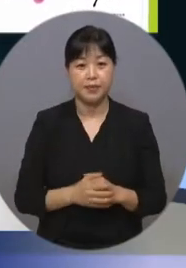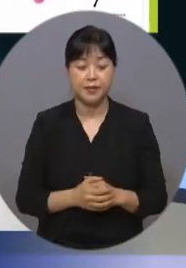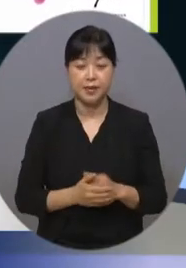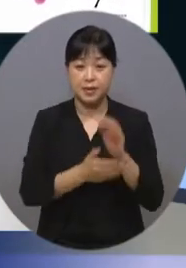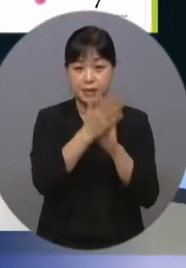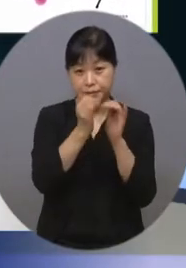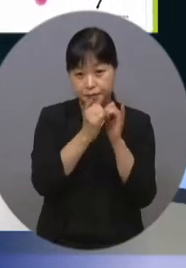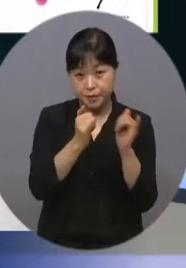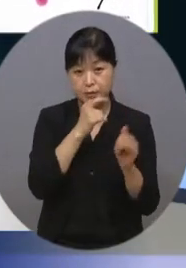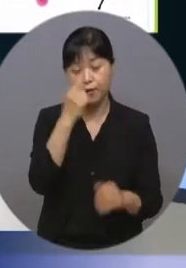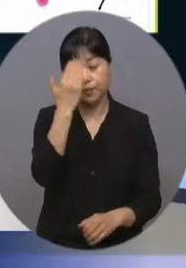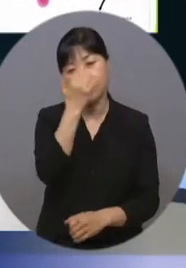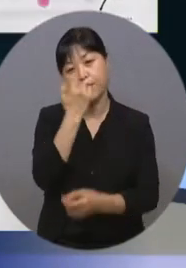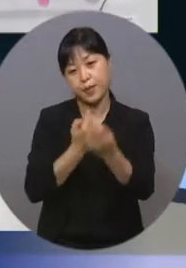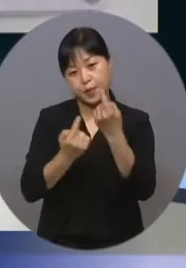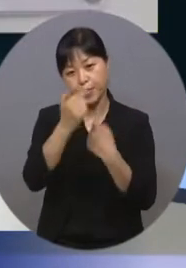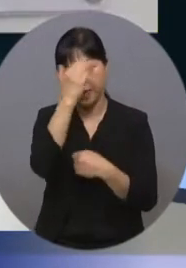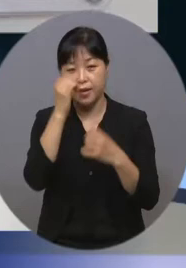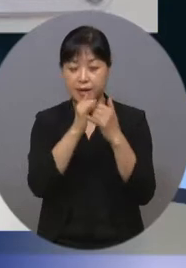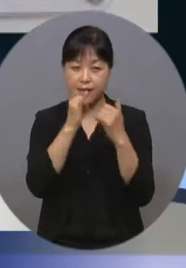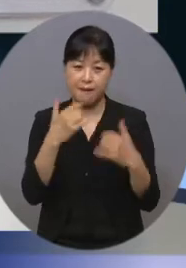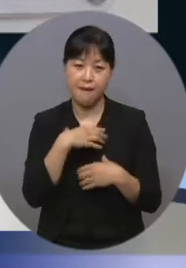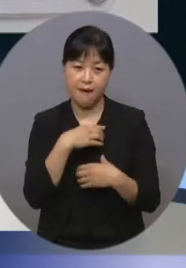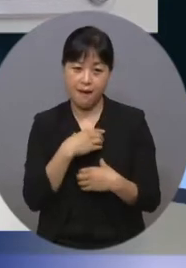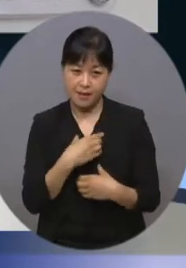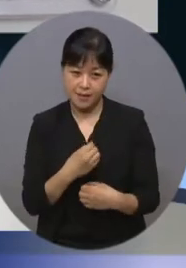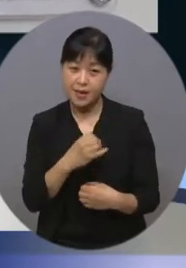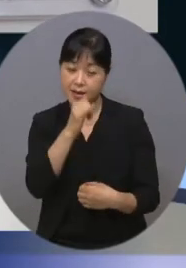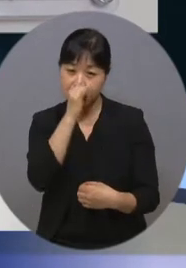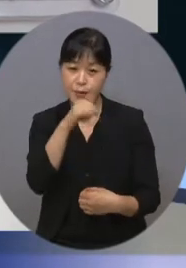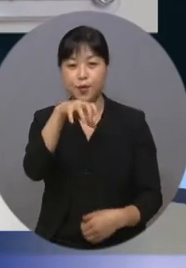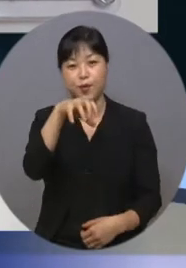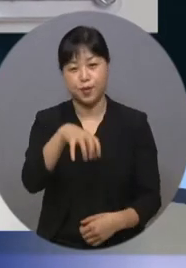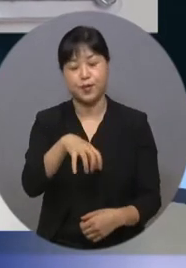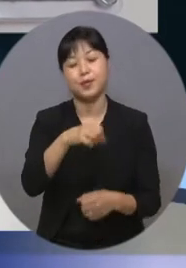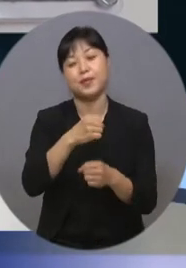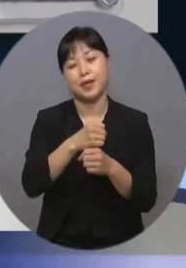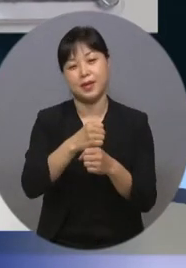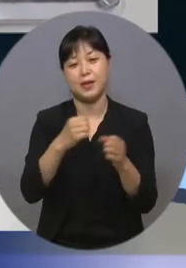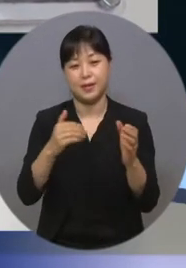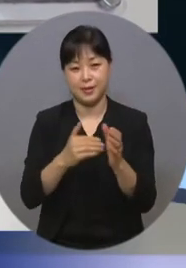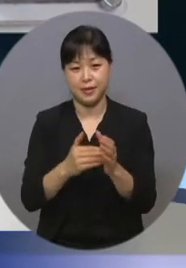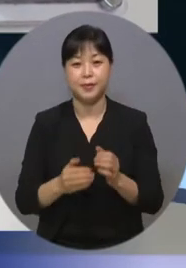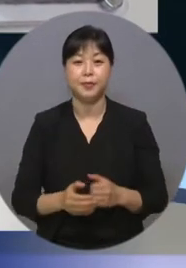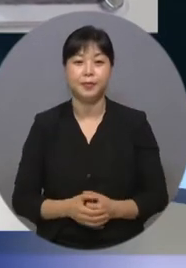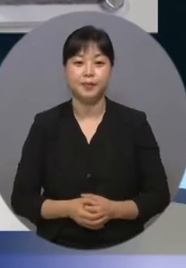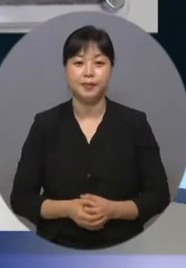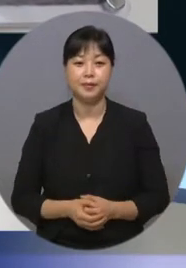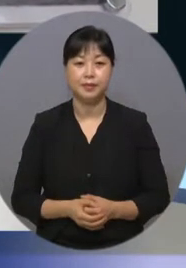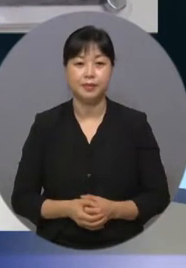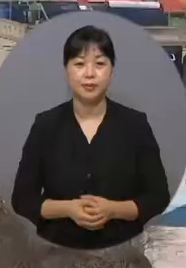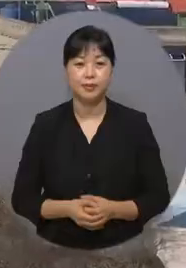찾는 관광객들에게 안락함을 주는 공간으로 거듭났다고 하는데요. 이영춘 기자가 전합니다.